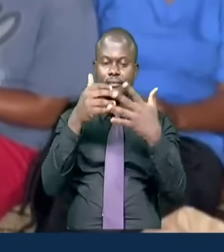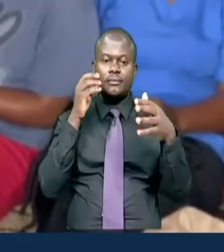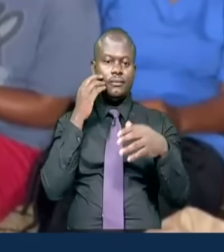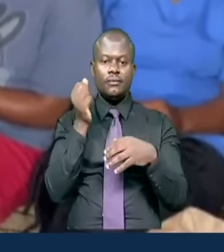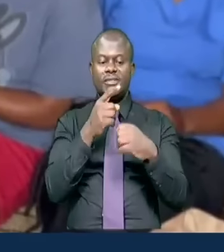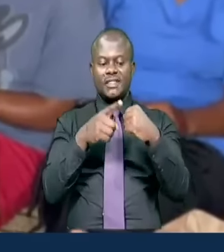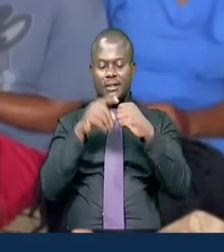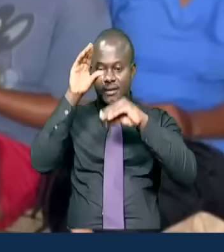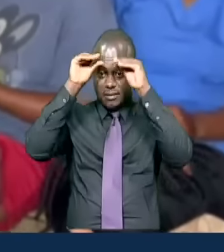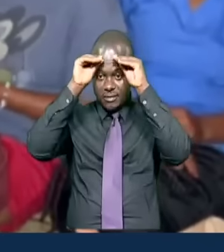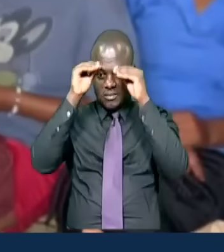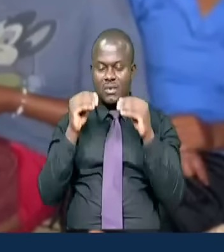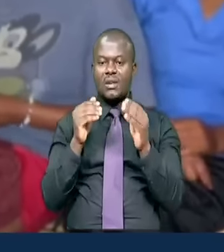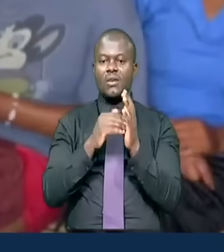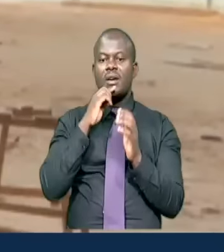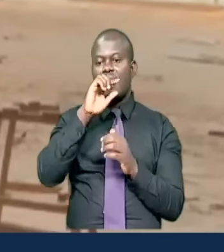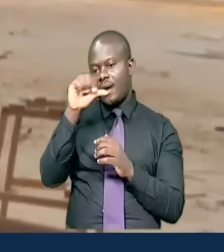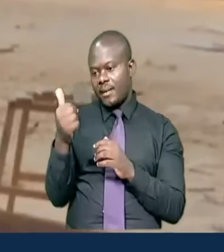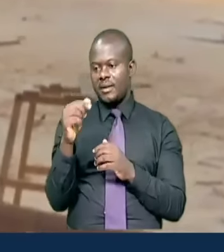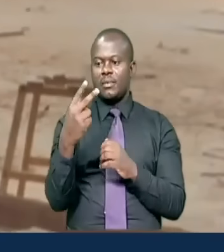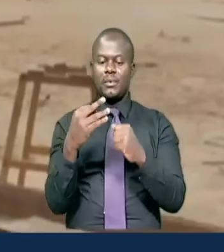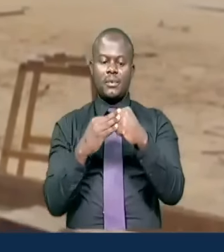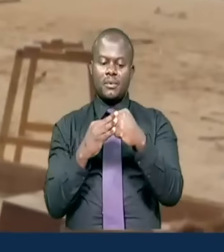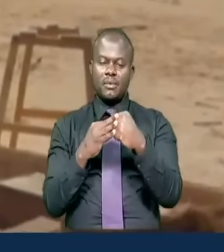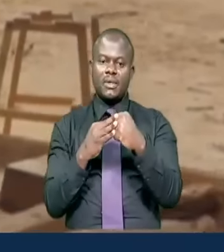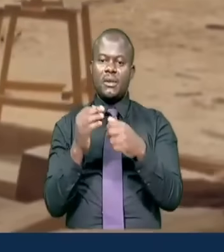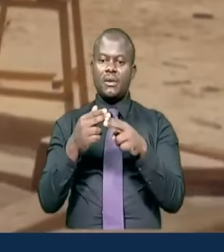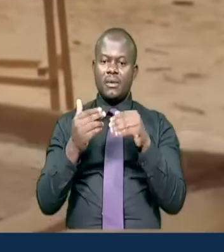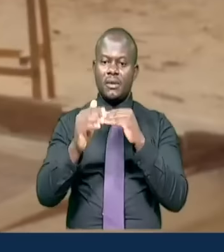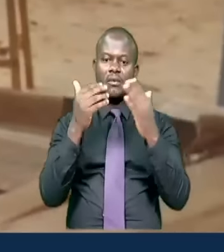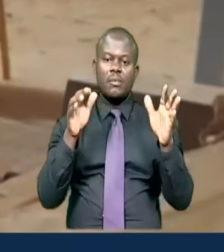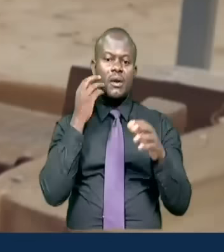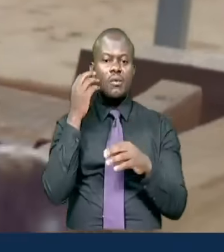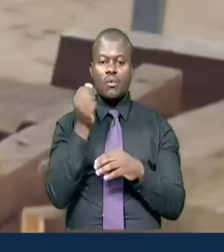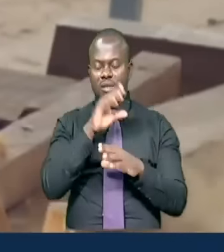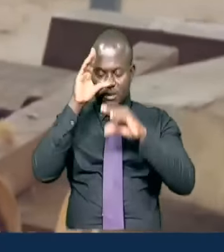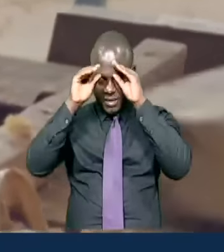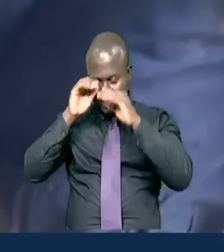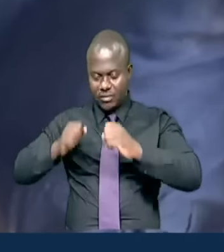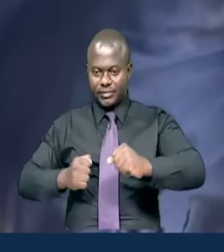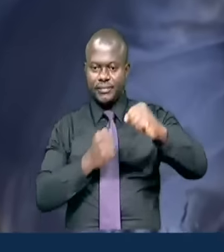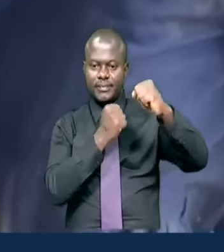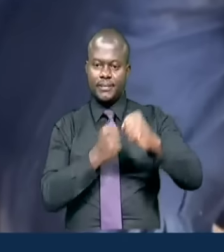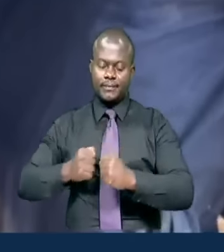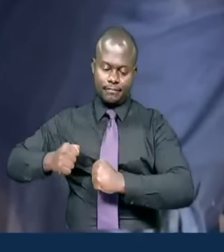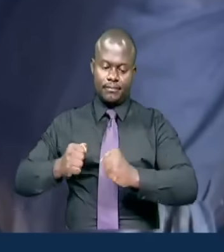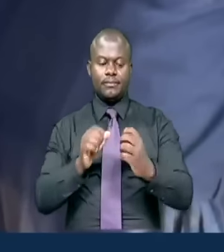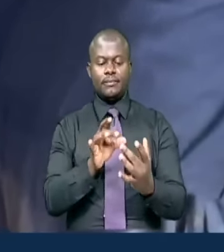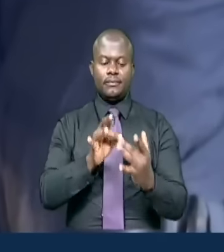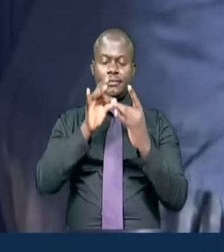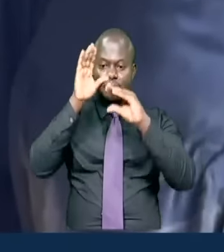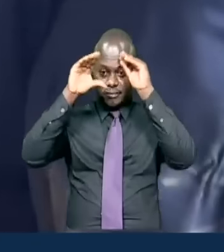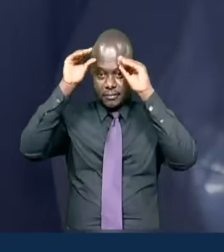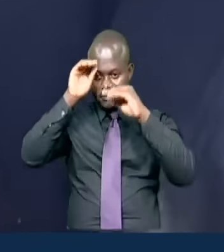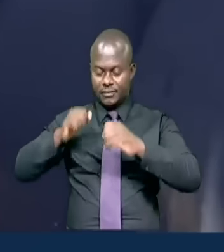6 biga hakaba abandi 28 bagiye kumara ukwezi bari kwiga ububaji by'umwihariko aba biga